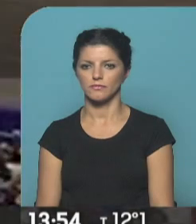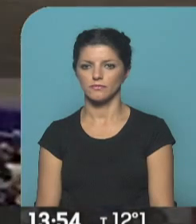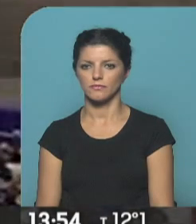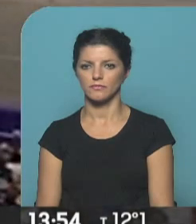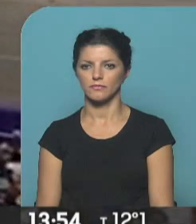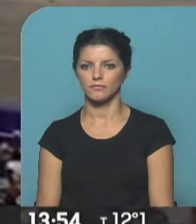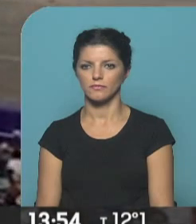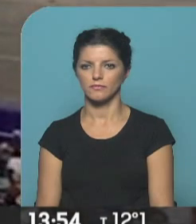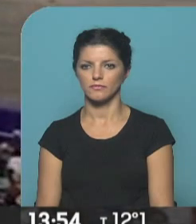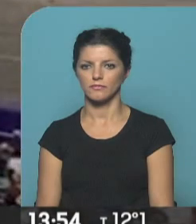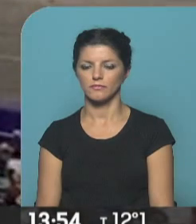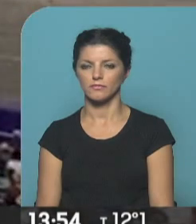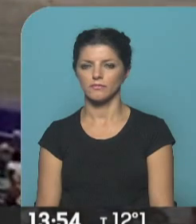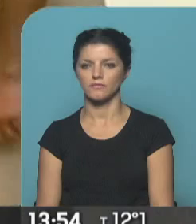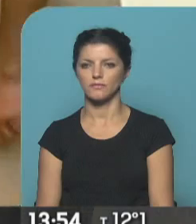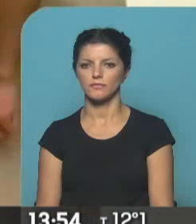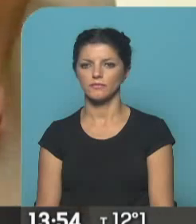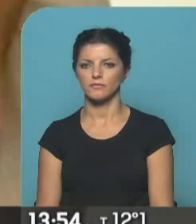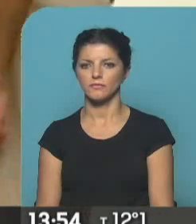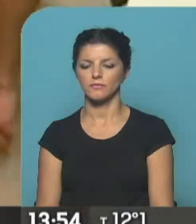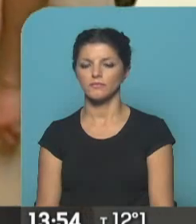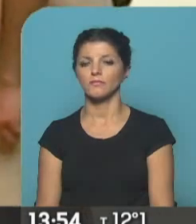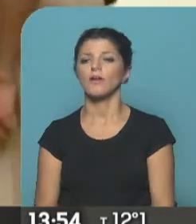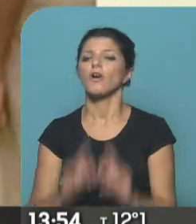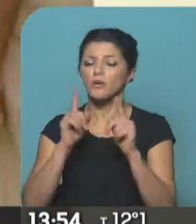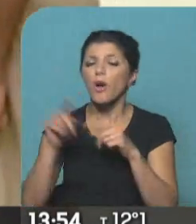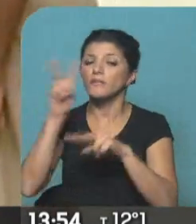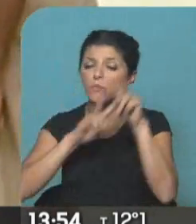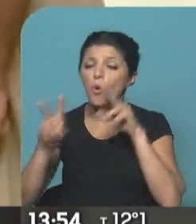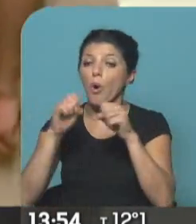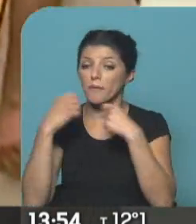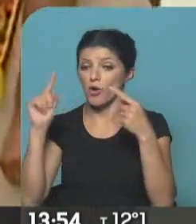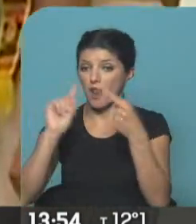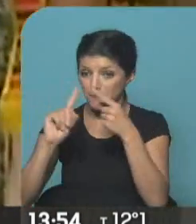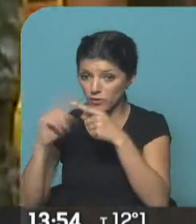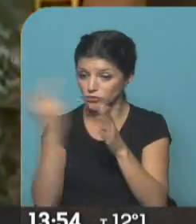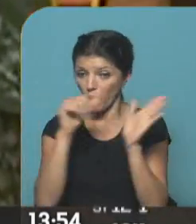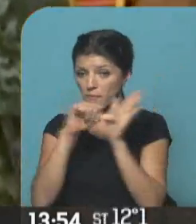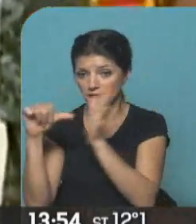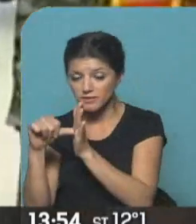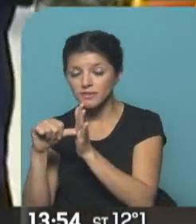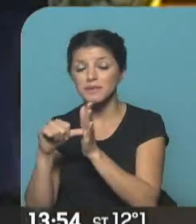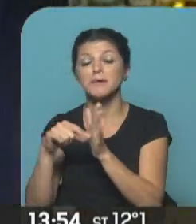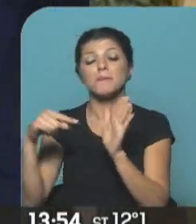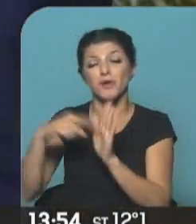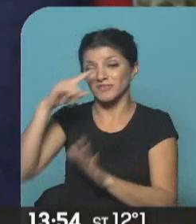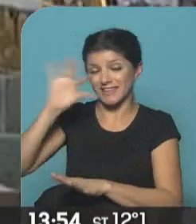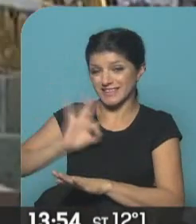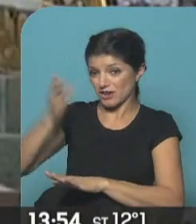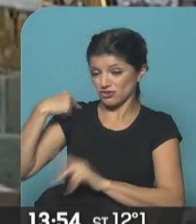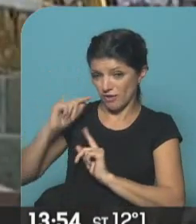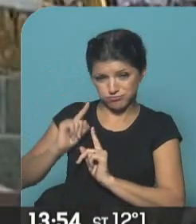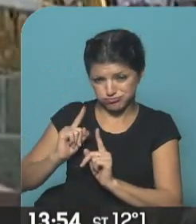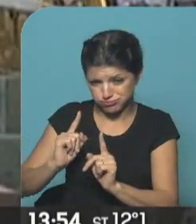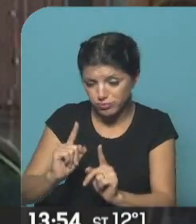उनका A pesar de los constantes intentos por mejorar las relaciones bilaterales, a 70 años de la partición,